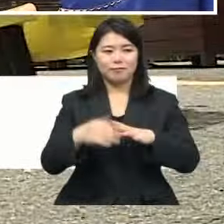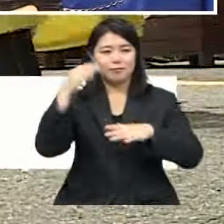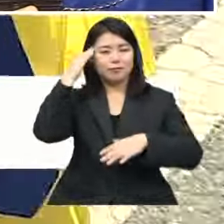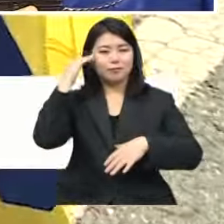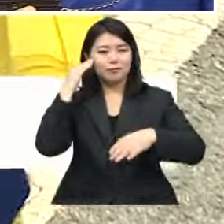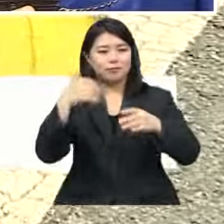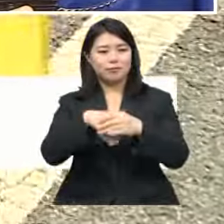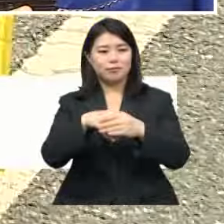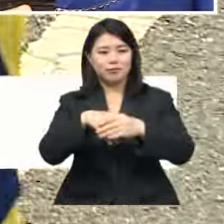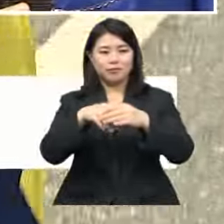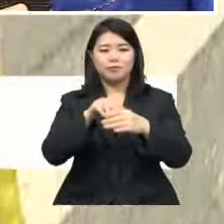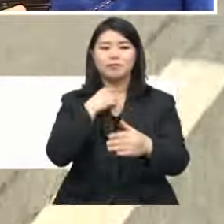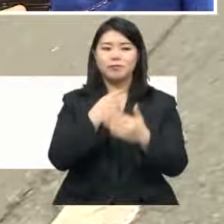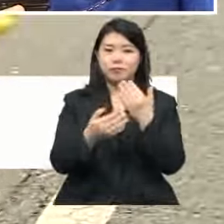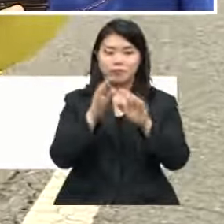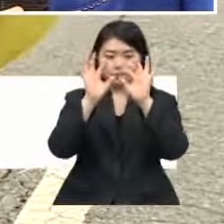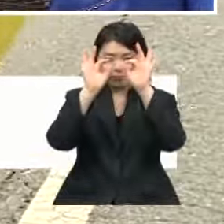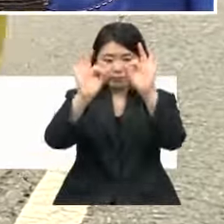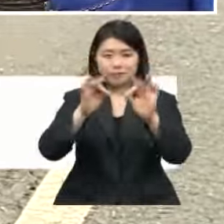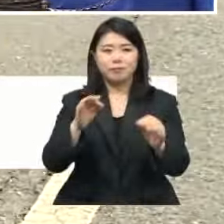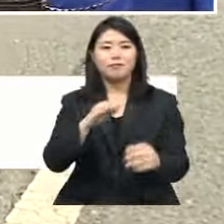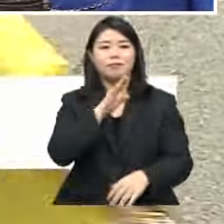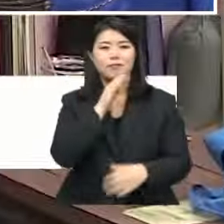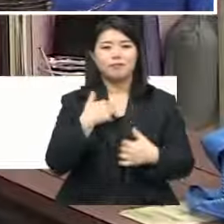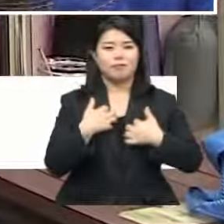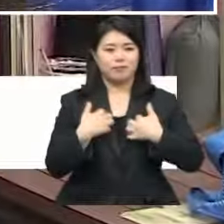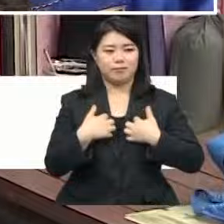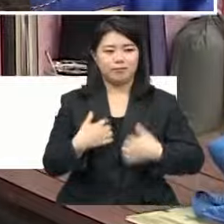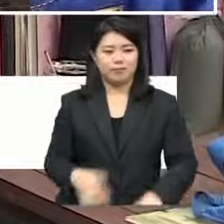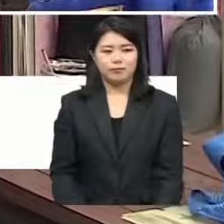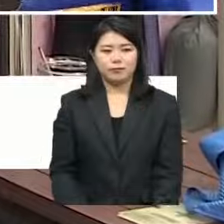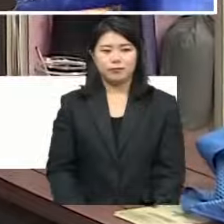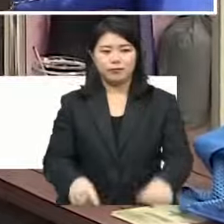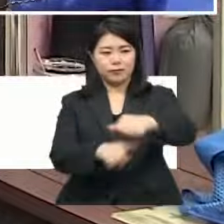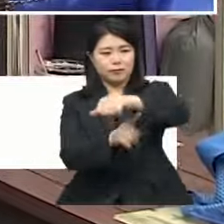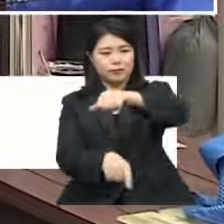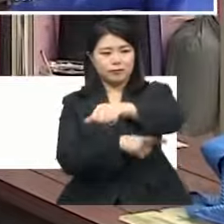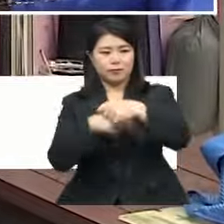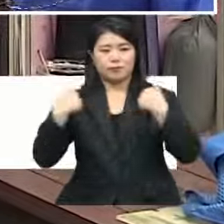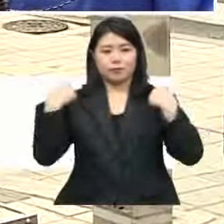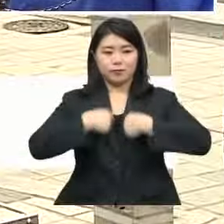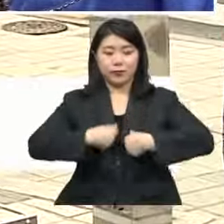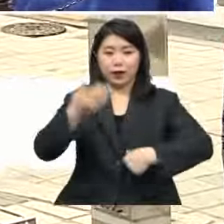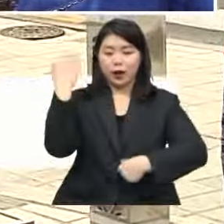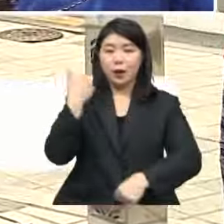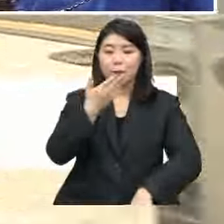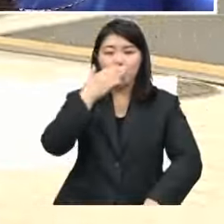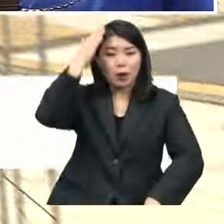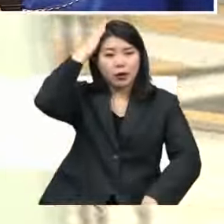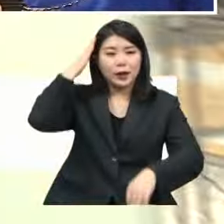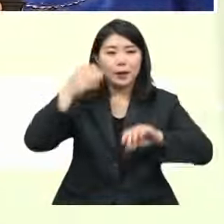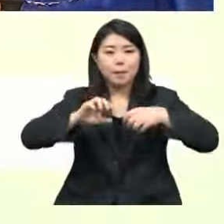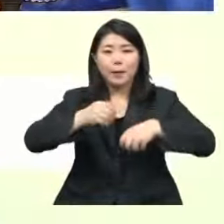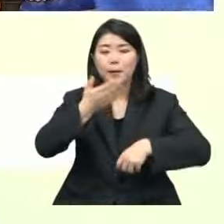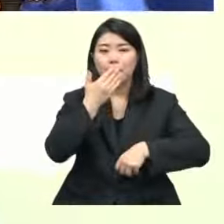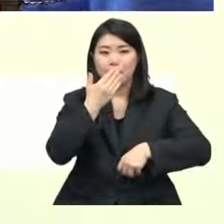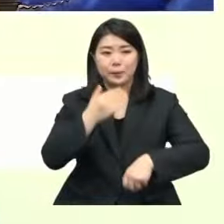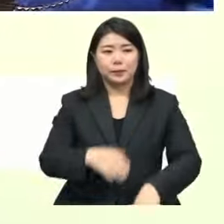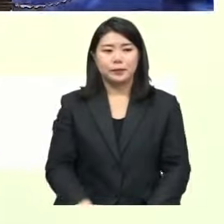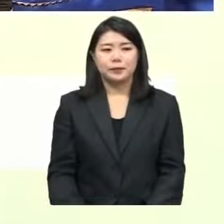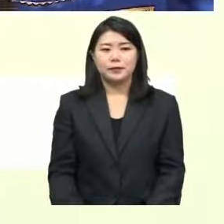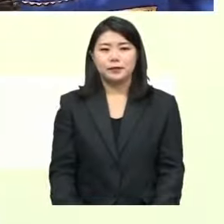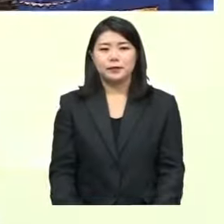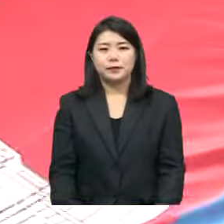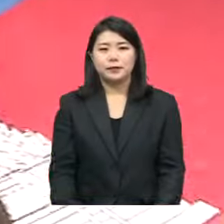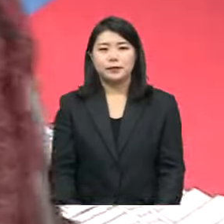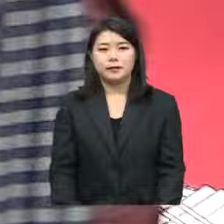한국은 이거 문화 보고 많이 기뻐요. 여기서 양복 입고 그거는 아까 그거 먹는